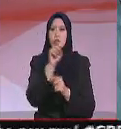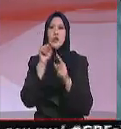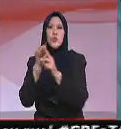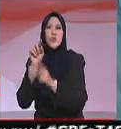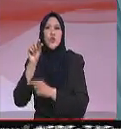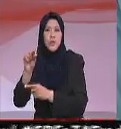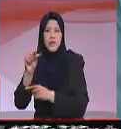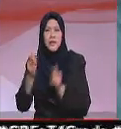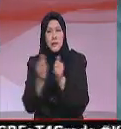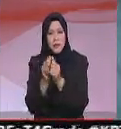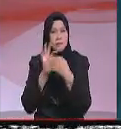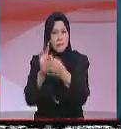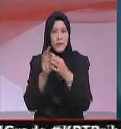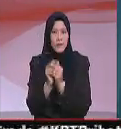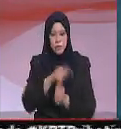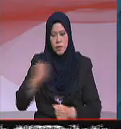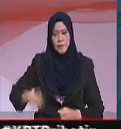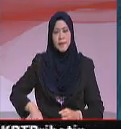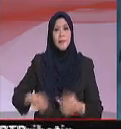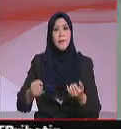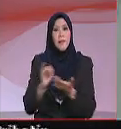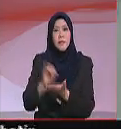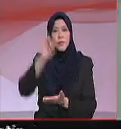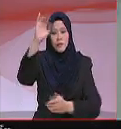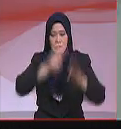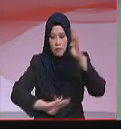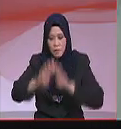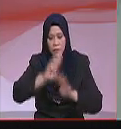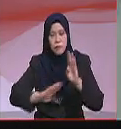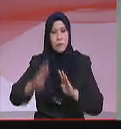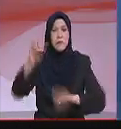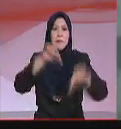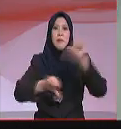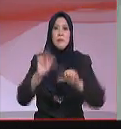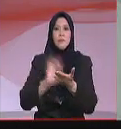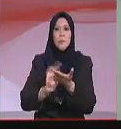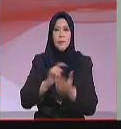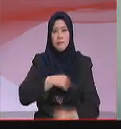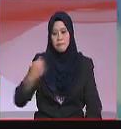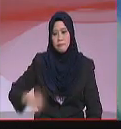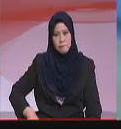China. Vaksin berkenaan dibangunkan oleh Institut Biologi Perubatan Akademi Sains Perubatan China.